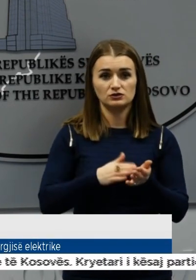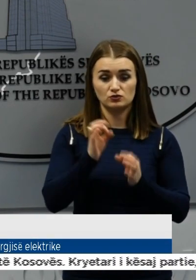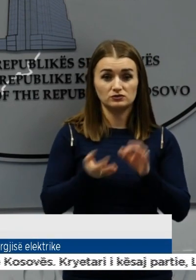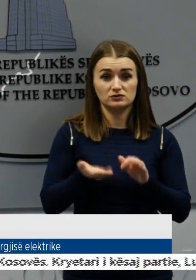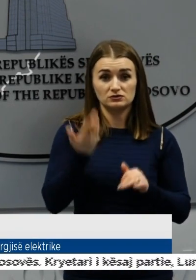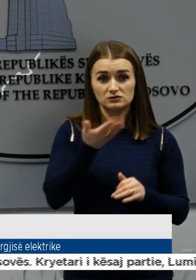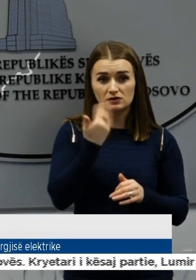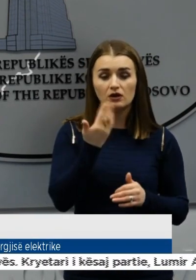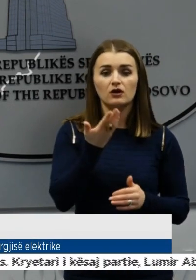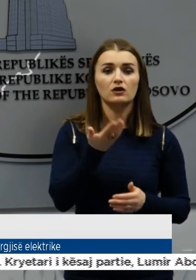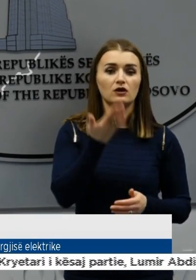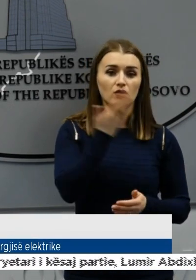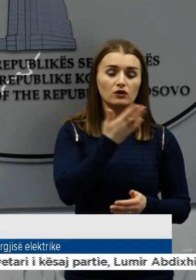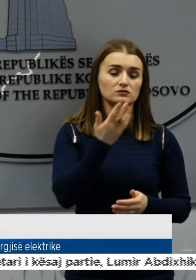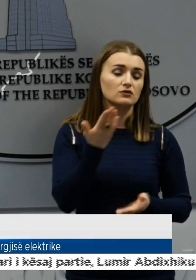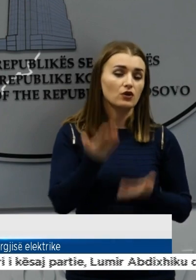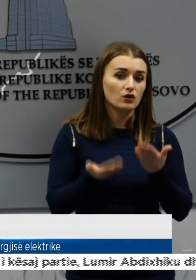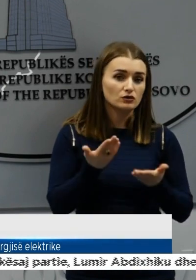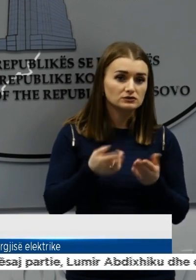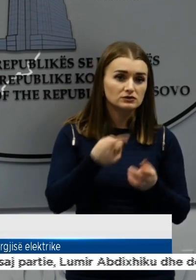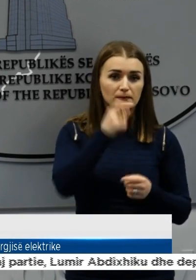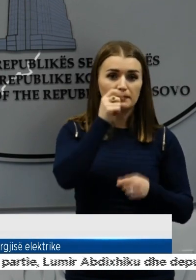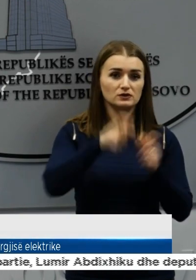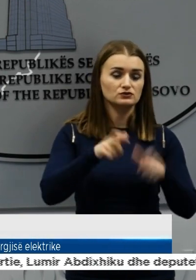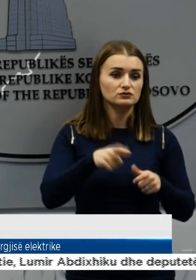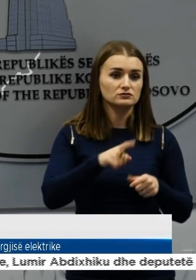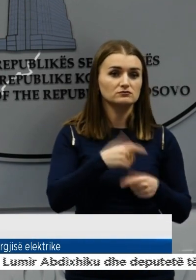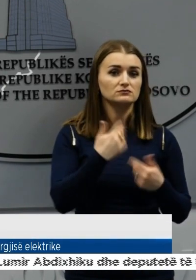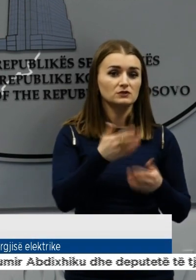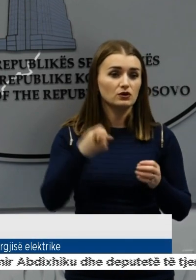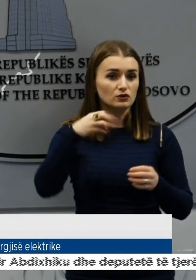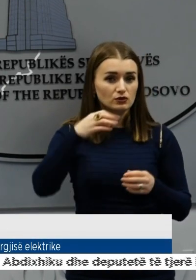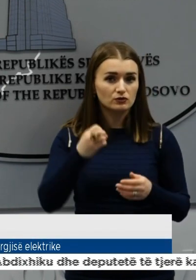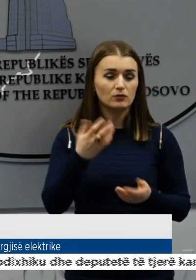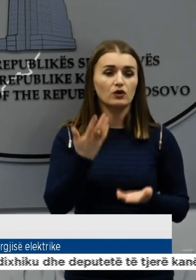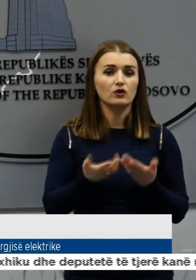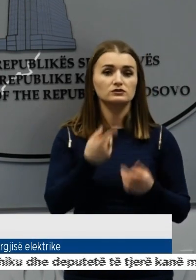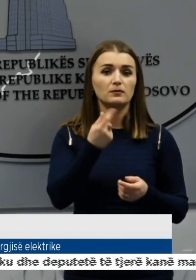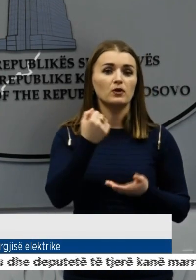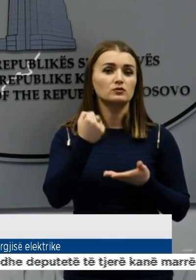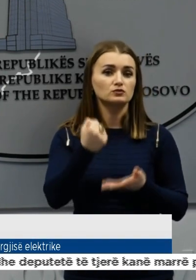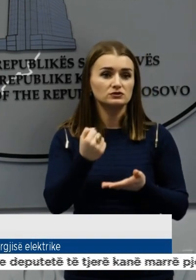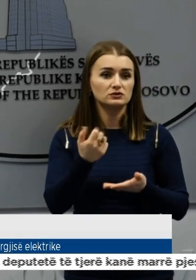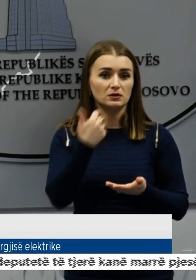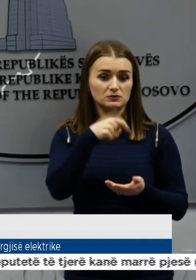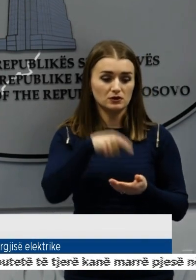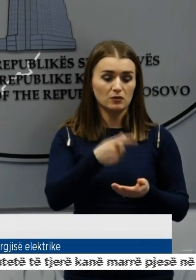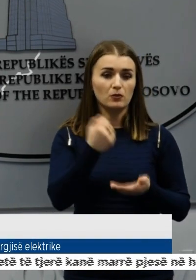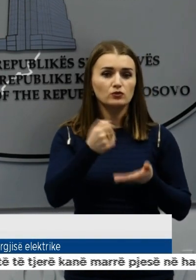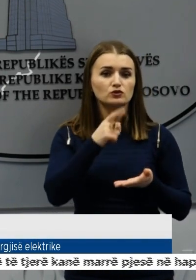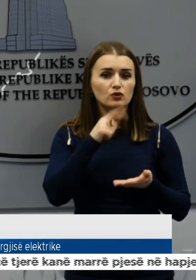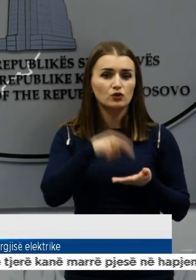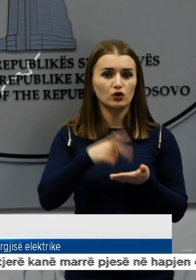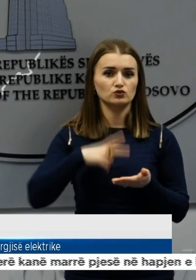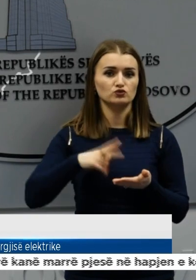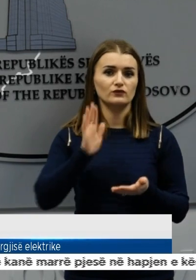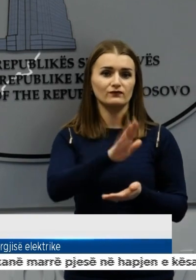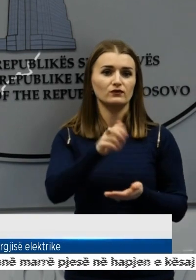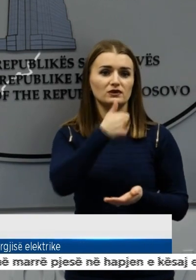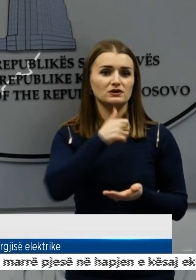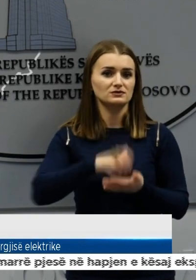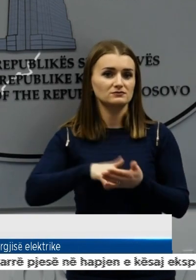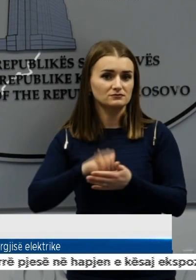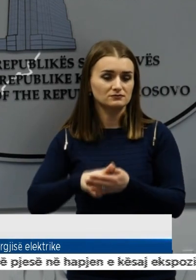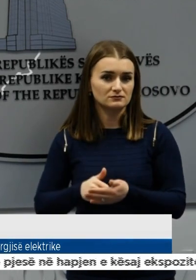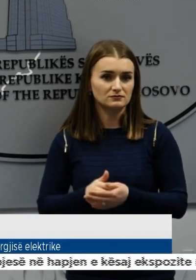konsumatorët, ose duhet të pulohet nga parat e buxhetit. Dhe edhe parat e buxhetit janë parat e qytetarëve të Kosovës.